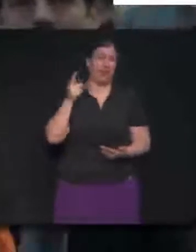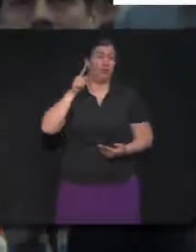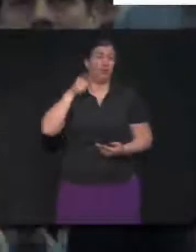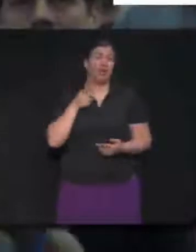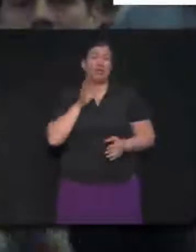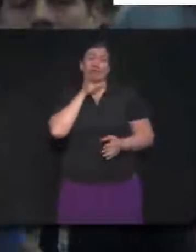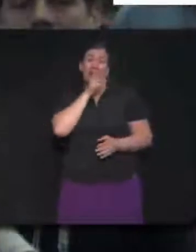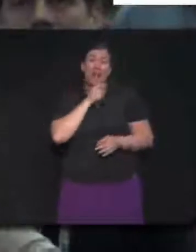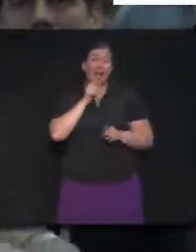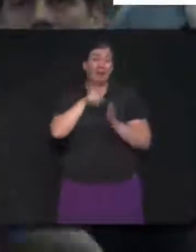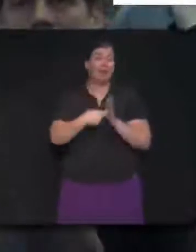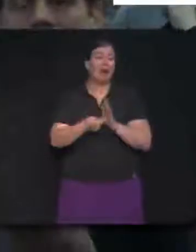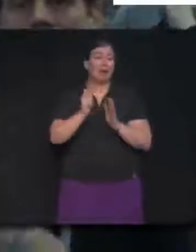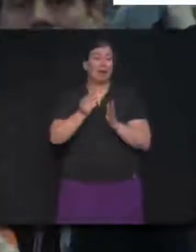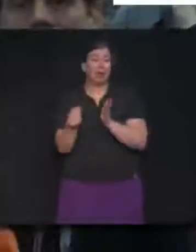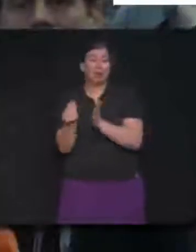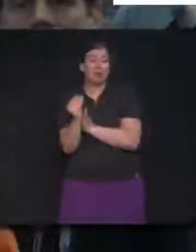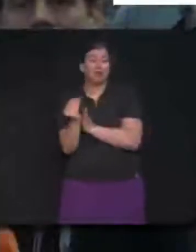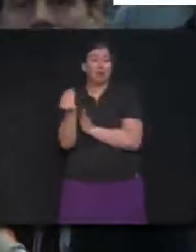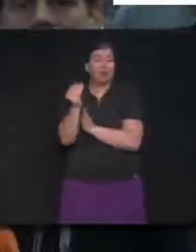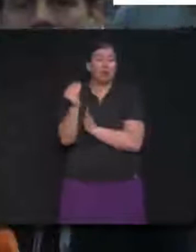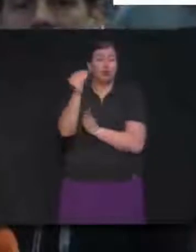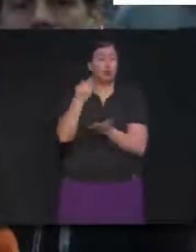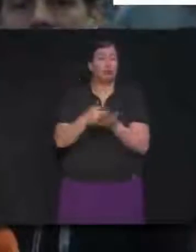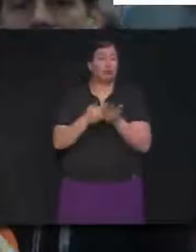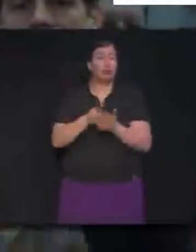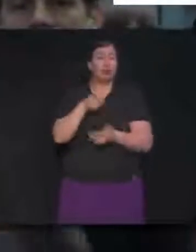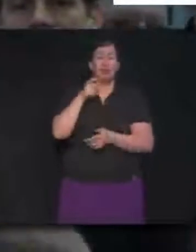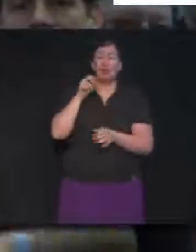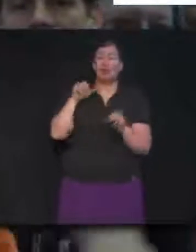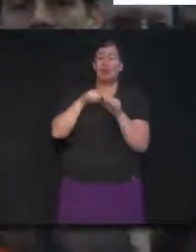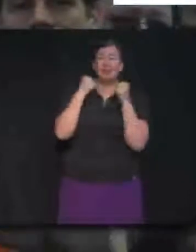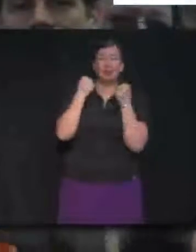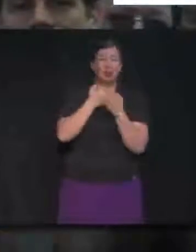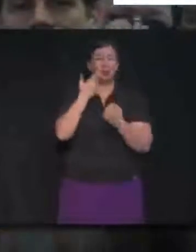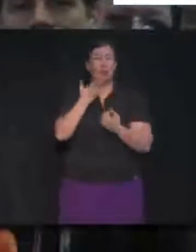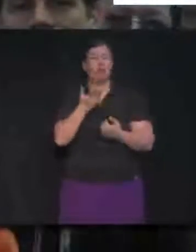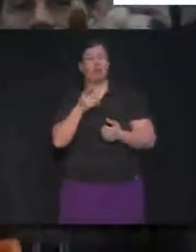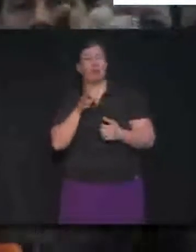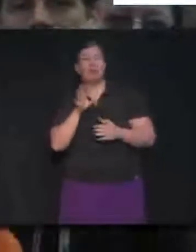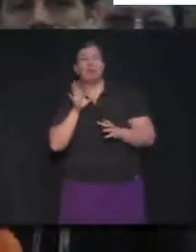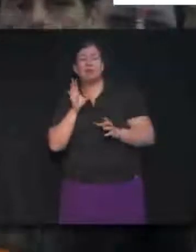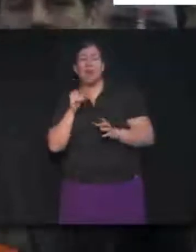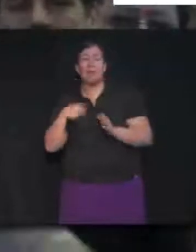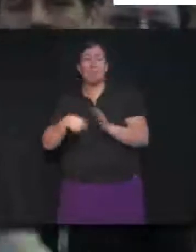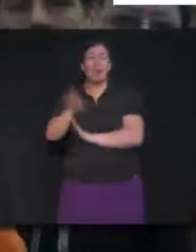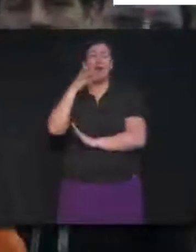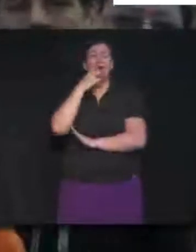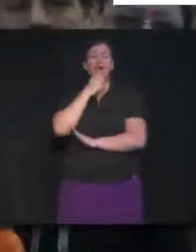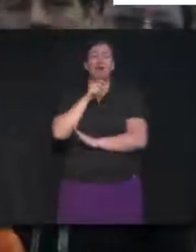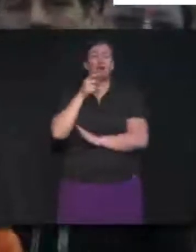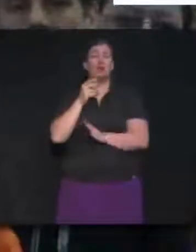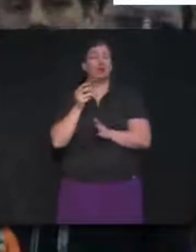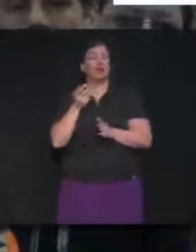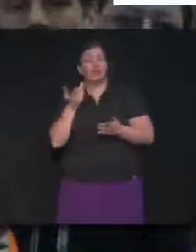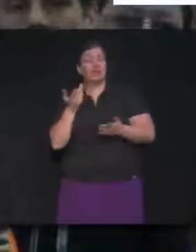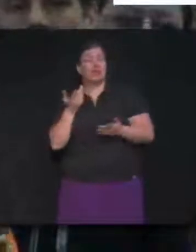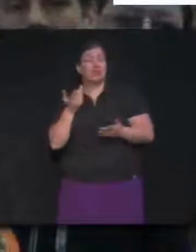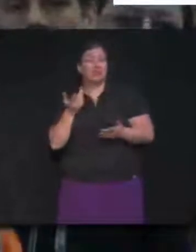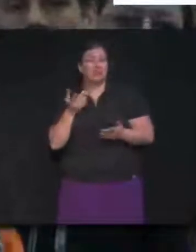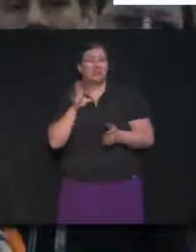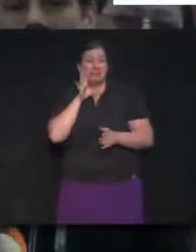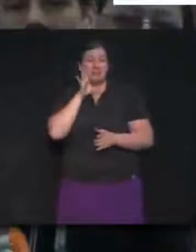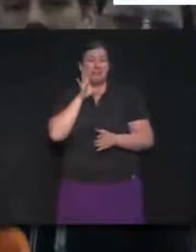man sagt ja ähm Dinge wo deine Mehrheit dafür ist das geheim gewählt worden ist wird dann vertagt auf einen lokal stattfindenden Parteitag